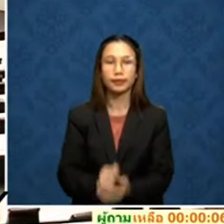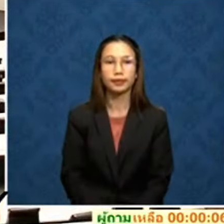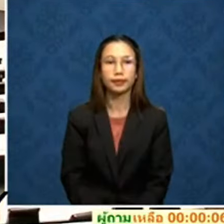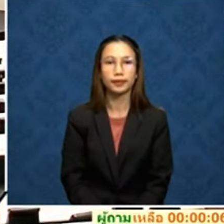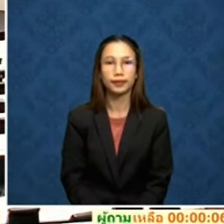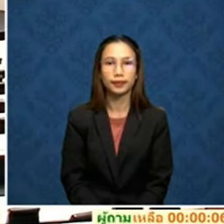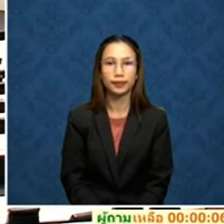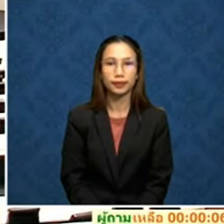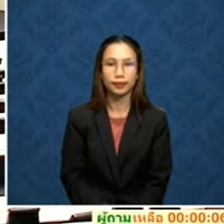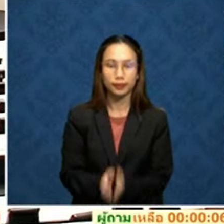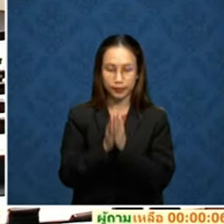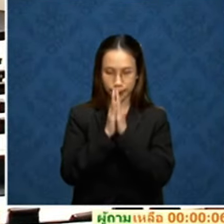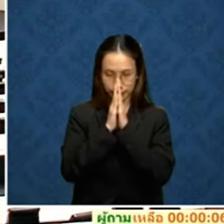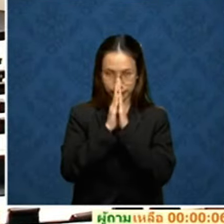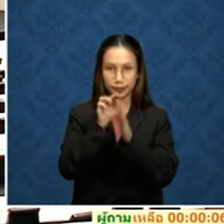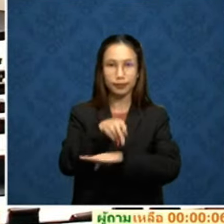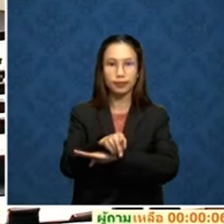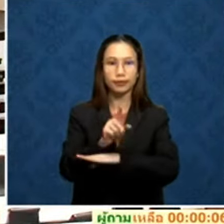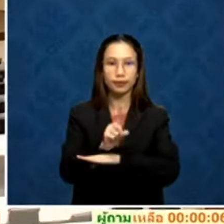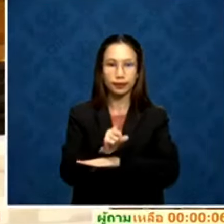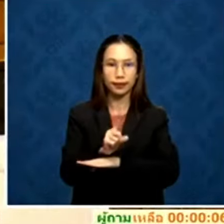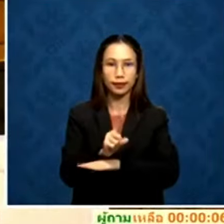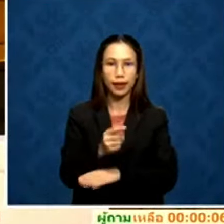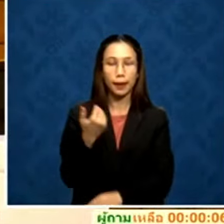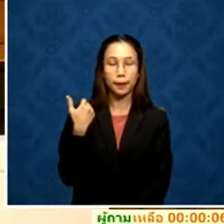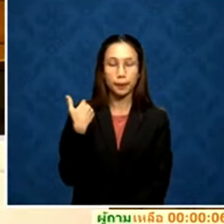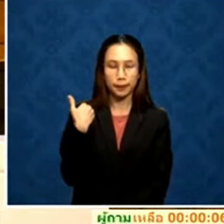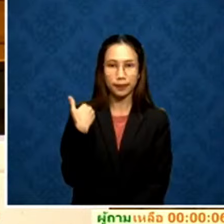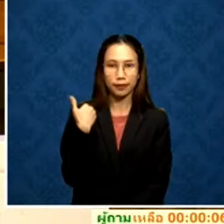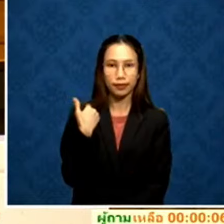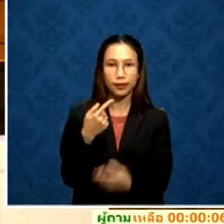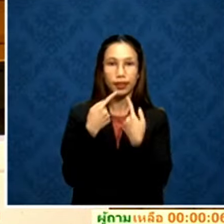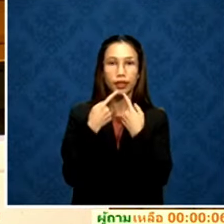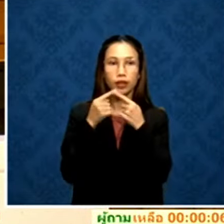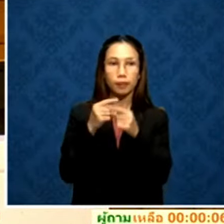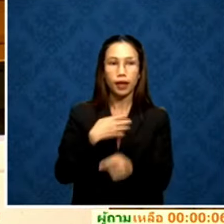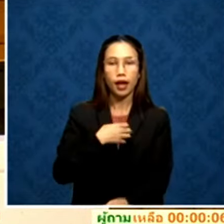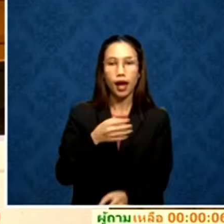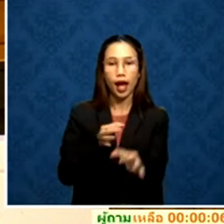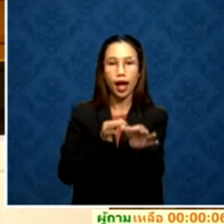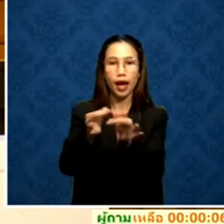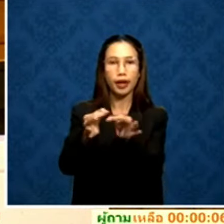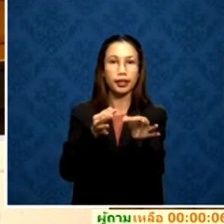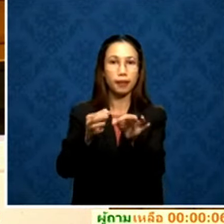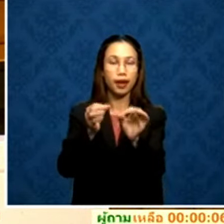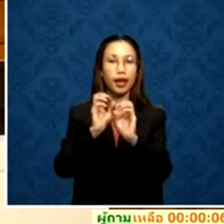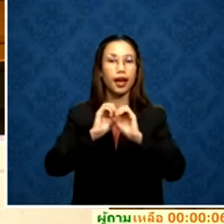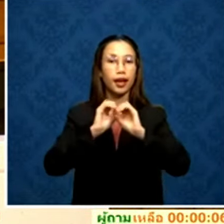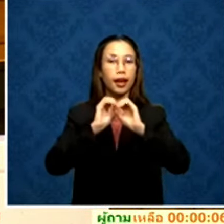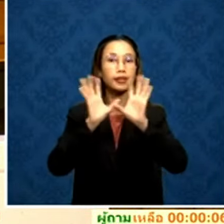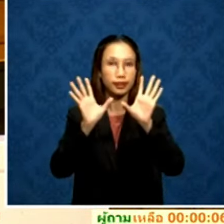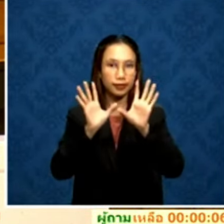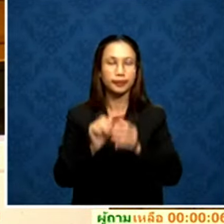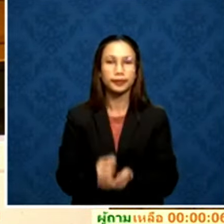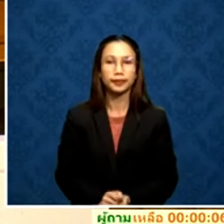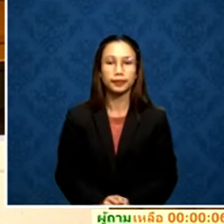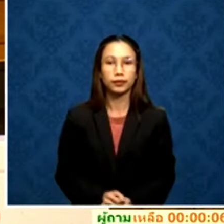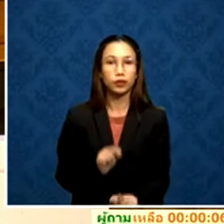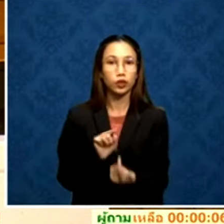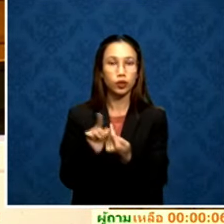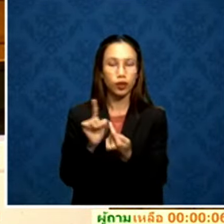านสภาที่เคารพครับก็มี 2-3 เรื่องนะครับที่อยากให้ความกระจ่างกับทางท่านสมาชิกสภานะครับ เรื่องของการ